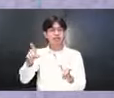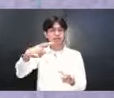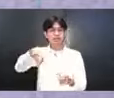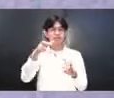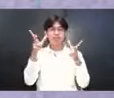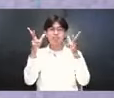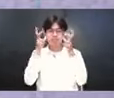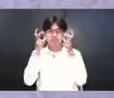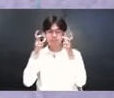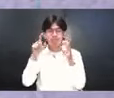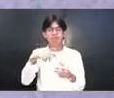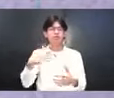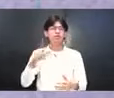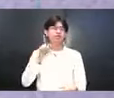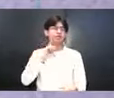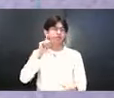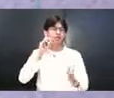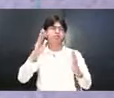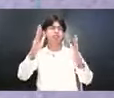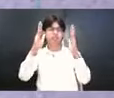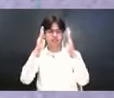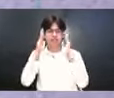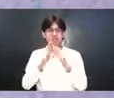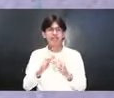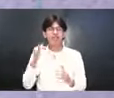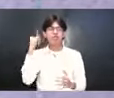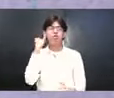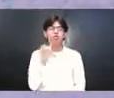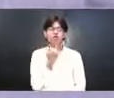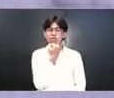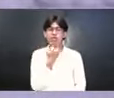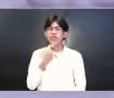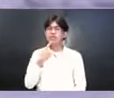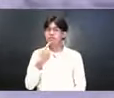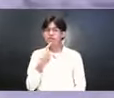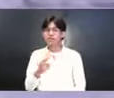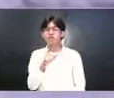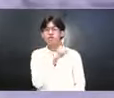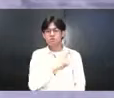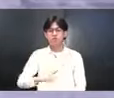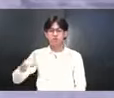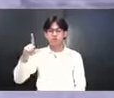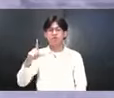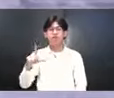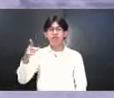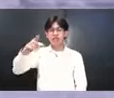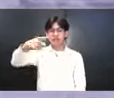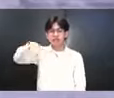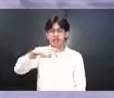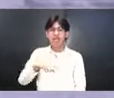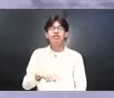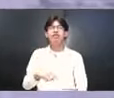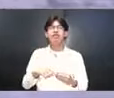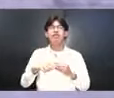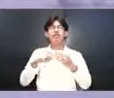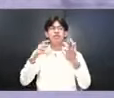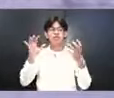marinig. Hear, O Israel. Tapos ano sabi doon? The Lord is one.